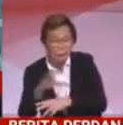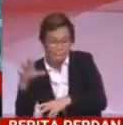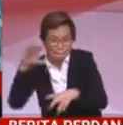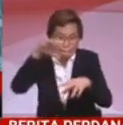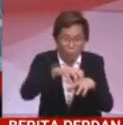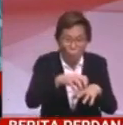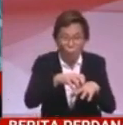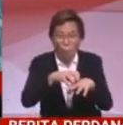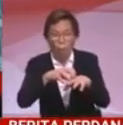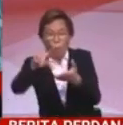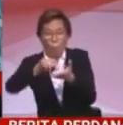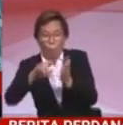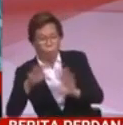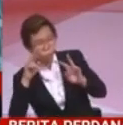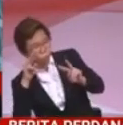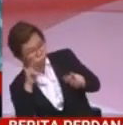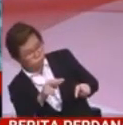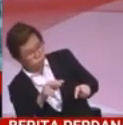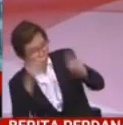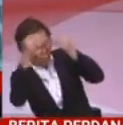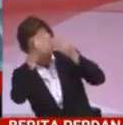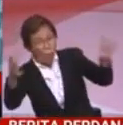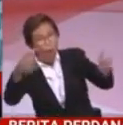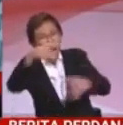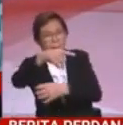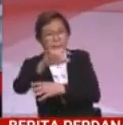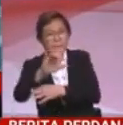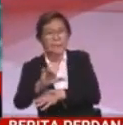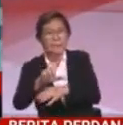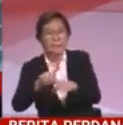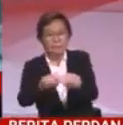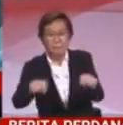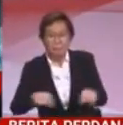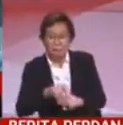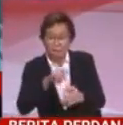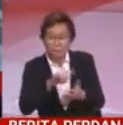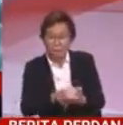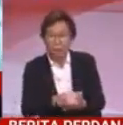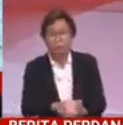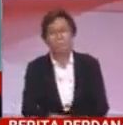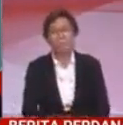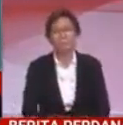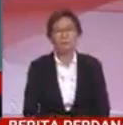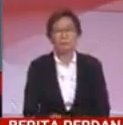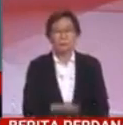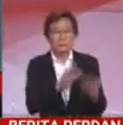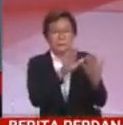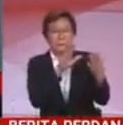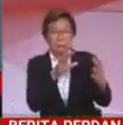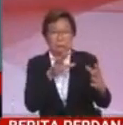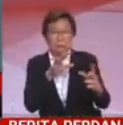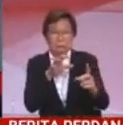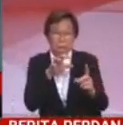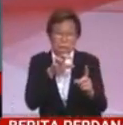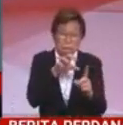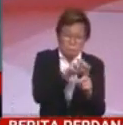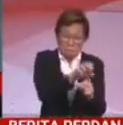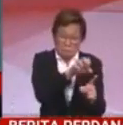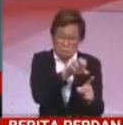mencuri tumpuan wartawan yang menantikan pengumuman dan sidang media di lokasi berkenaan. Meskipun berdepan serangan berterusan,